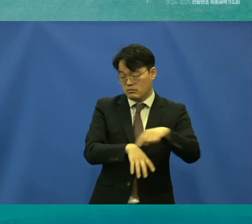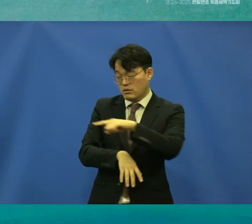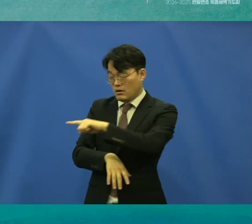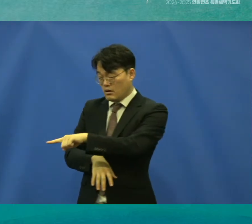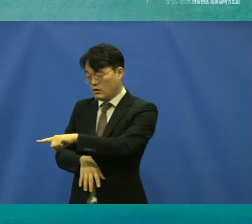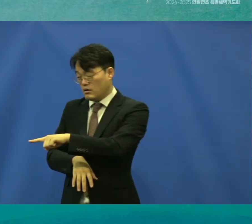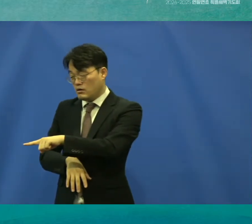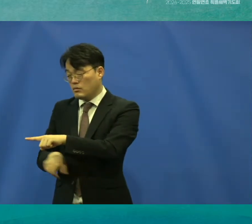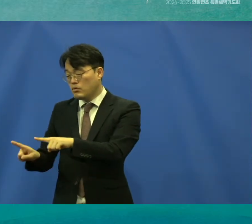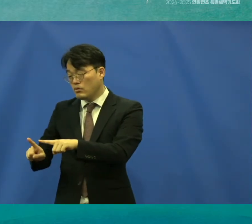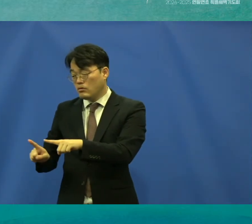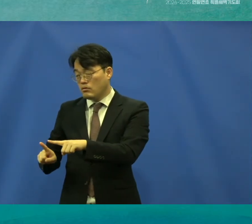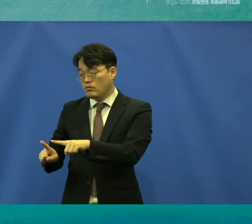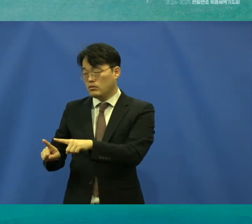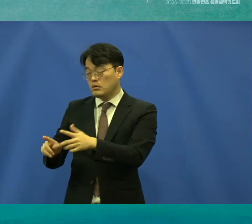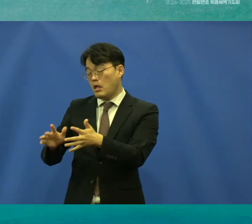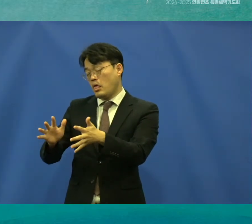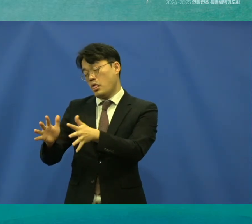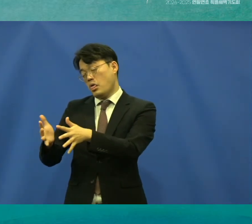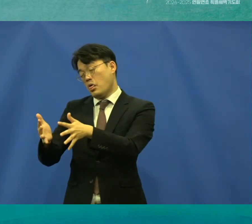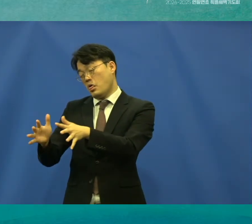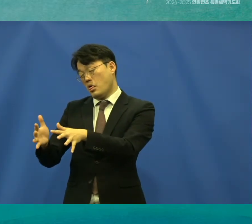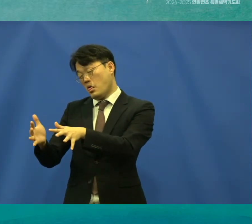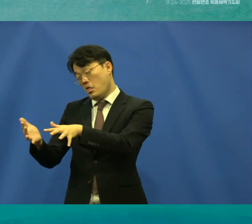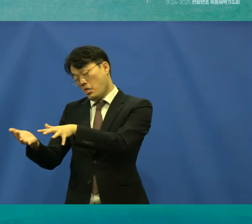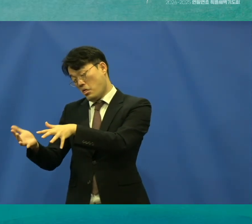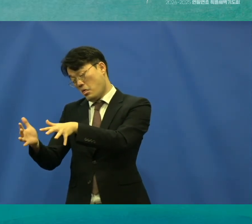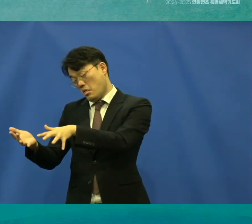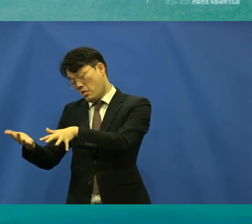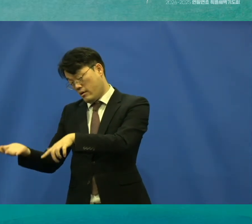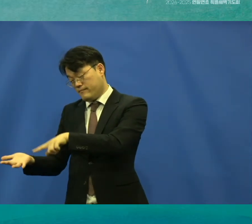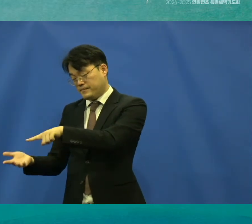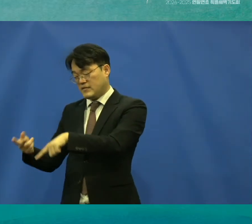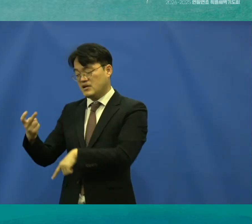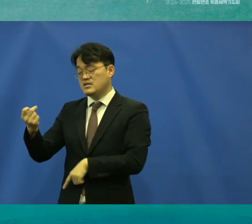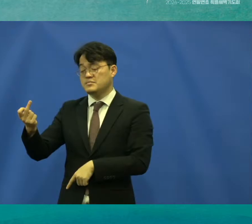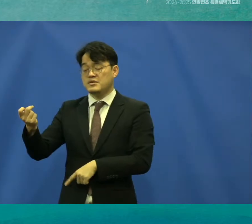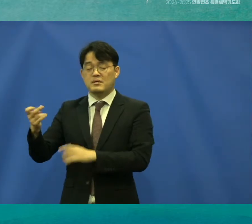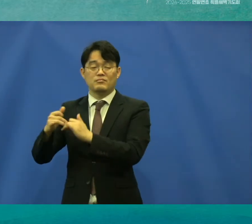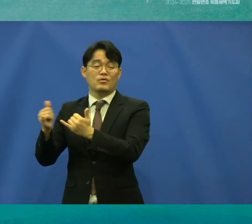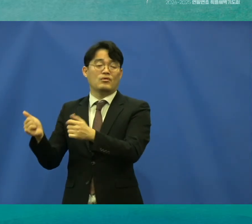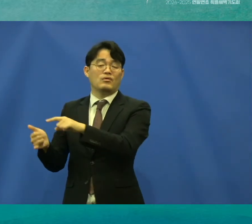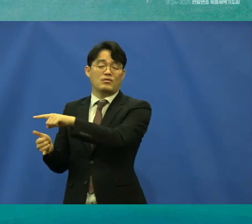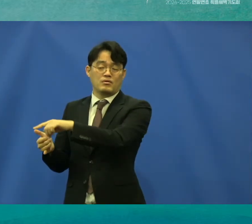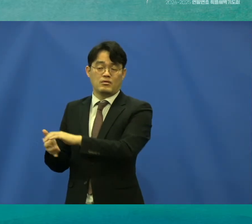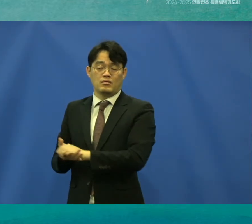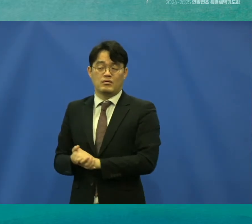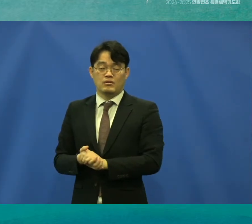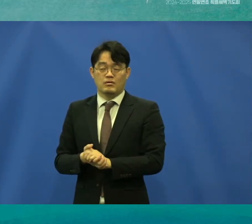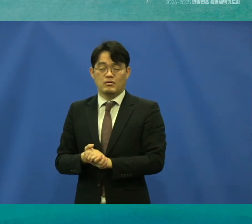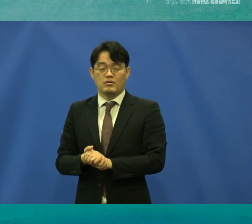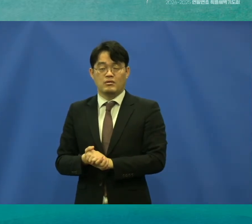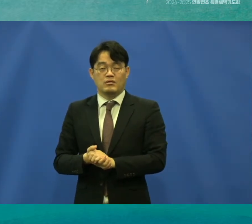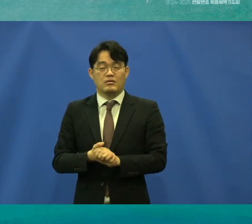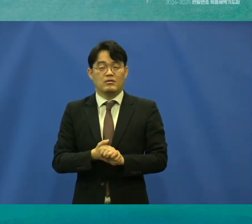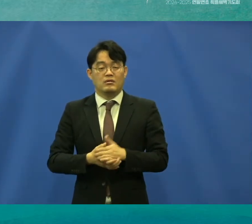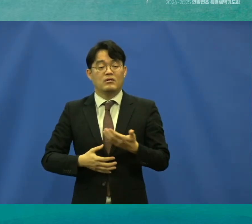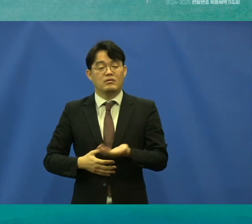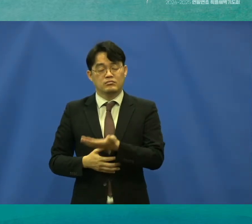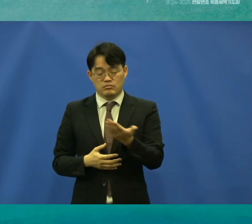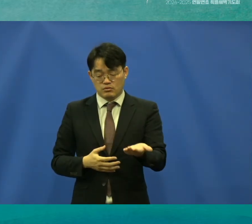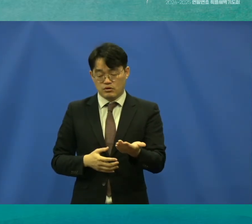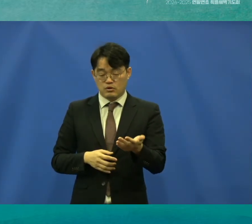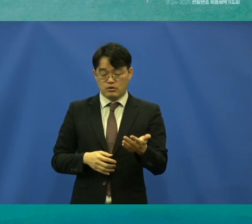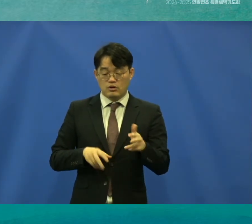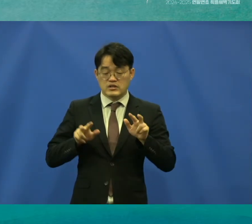명. 여기 좌우를 분별하지 못한다는 이 말은 어린 아이들을 말합니다. 미안해,